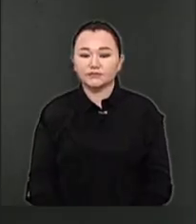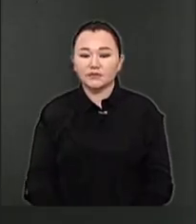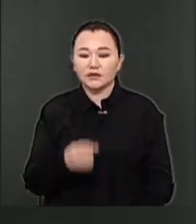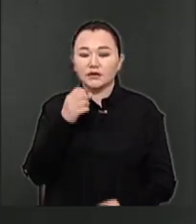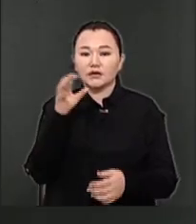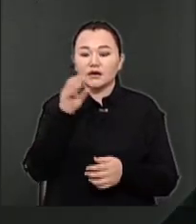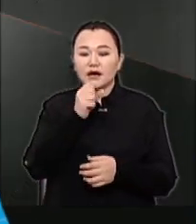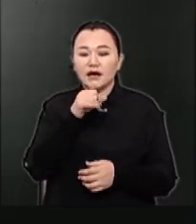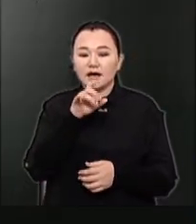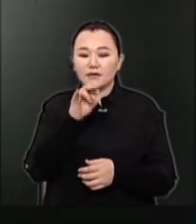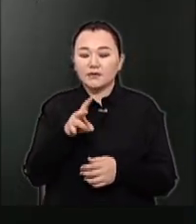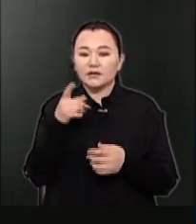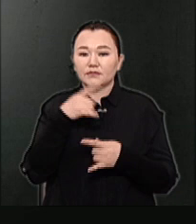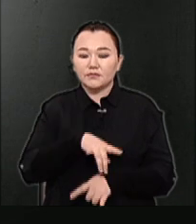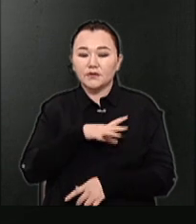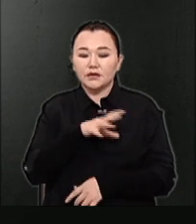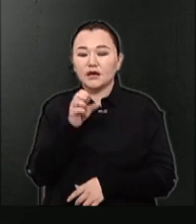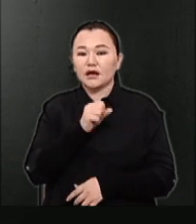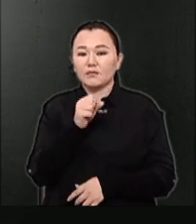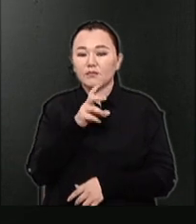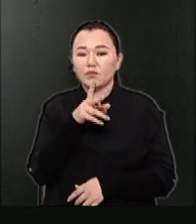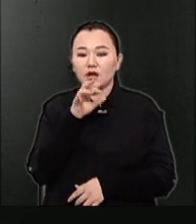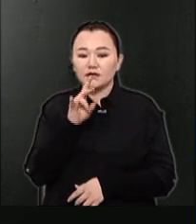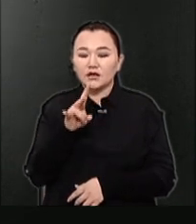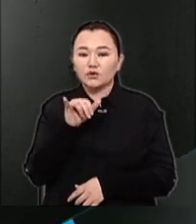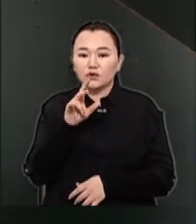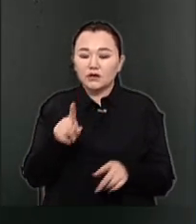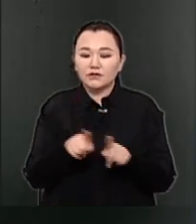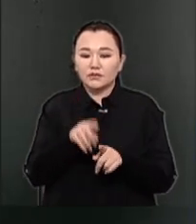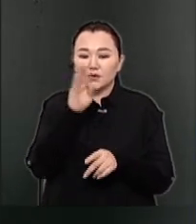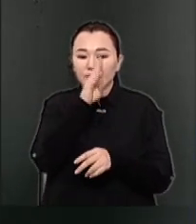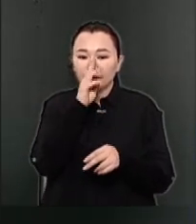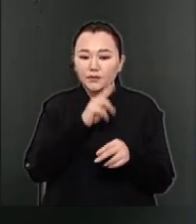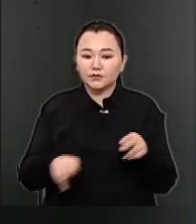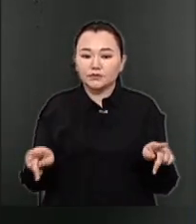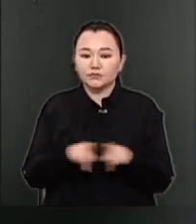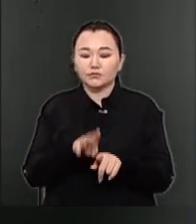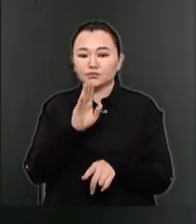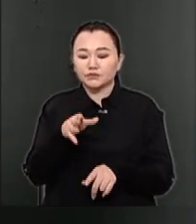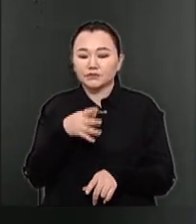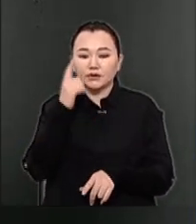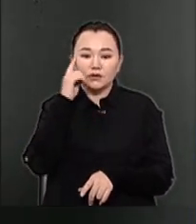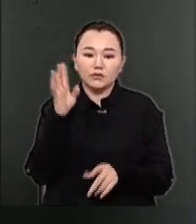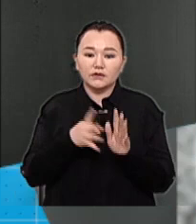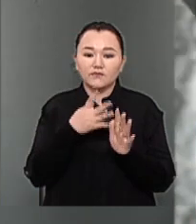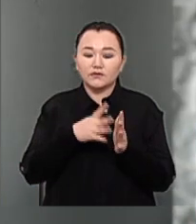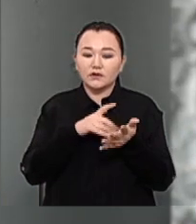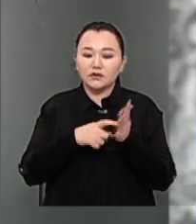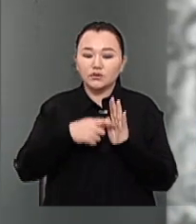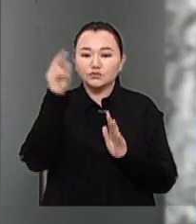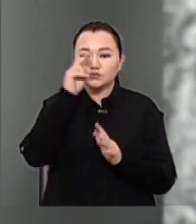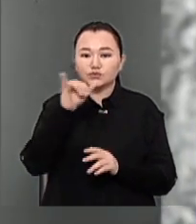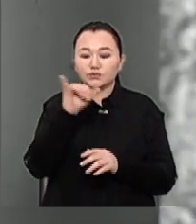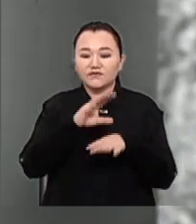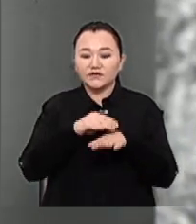Аймен ауылында туып өскен Айболат Мұратханұлынан ата-анасы дәл бұлай айырылып қаламыз деп ойламаған. Биыл 9 сыныпта оқып жүрген бала сенбі күні